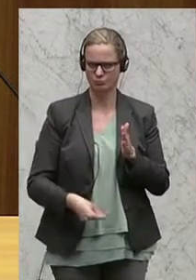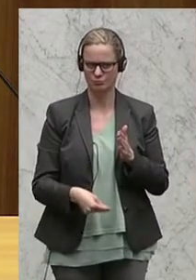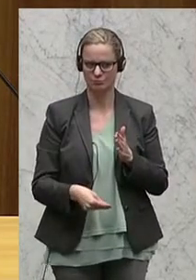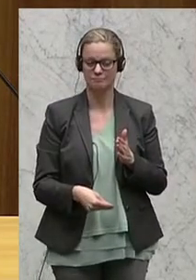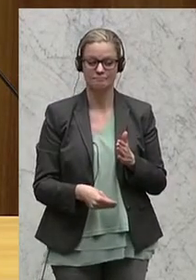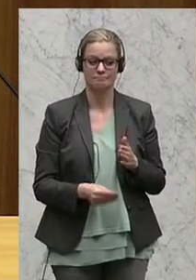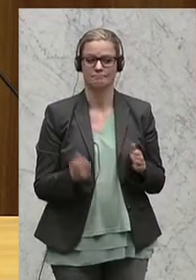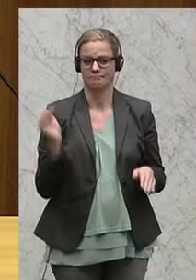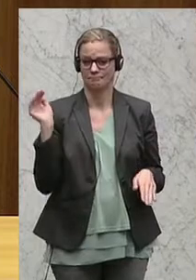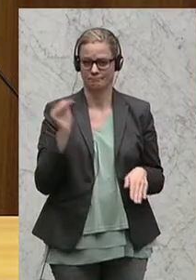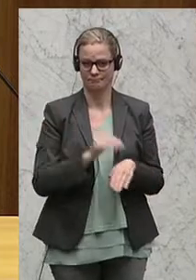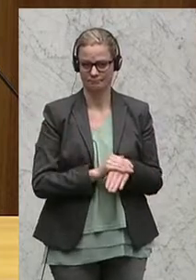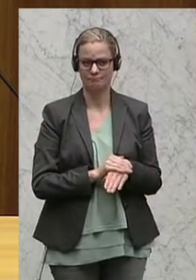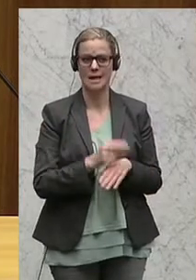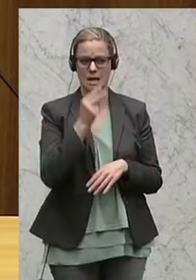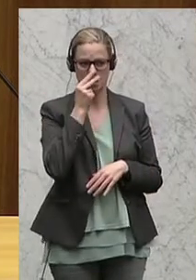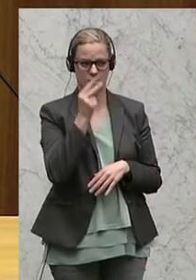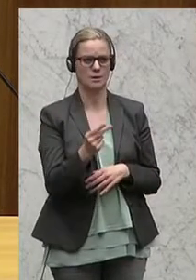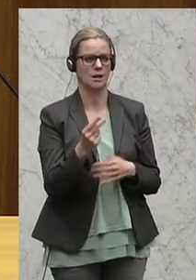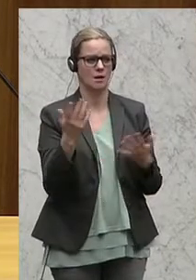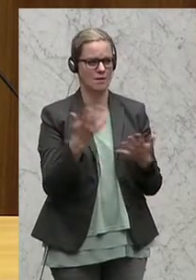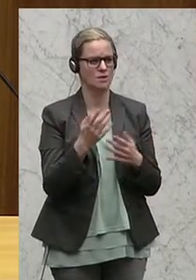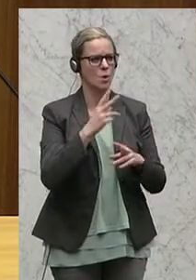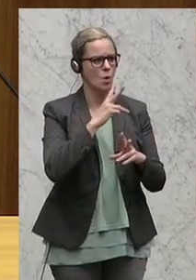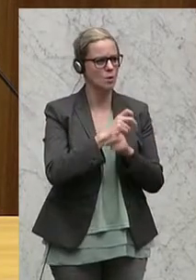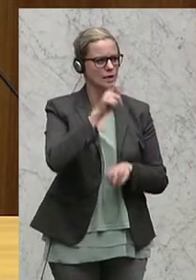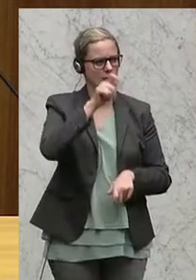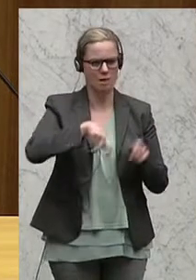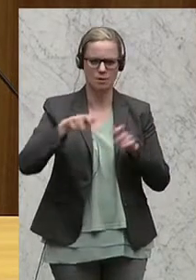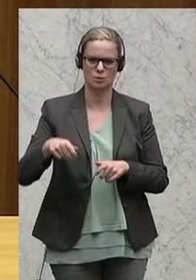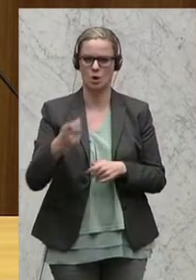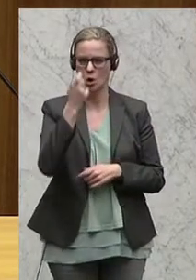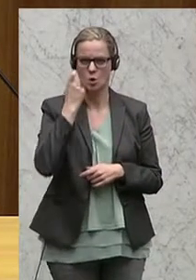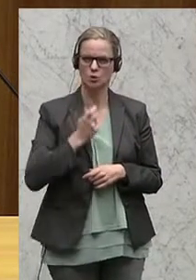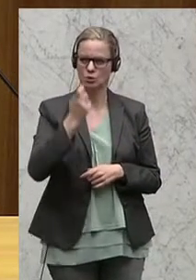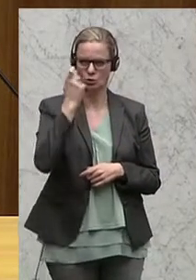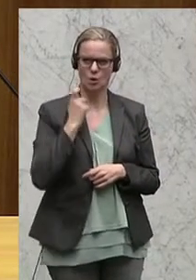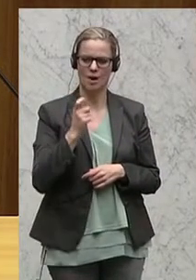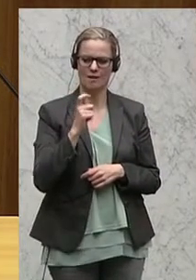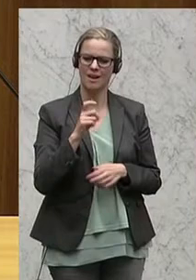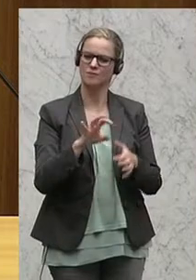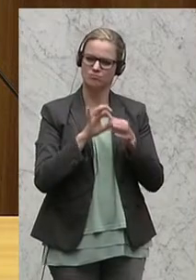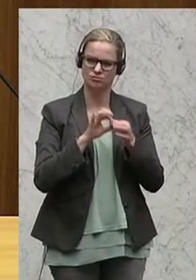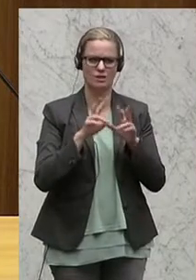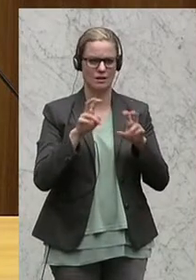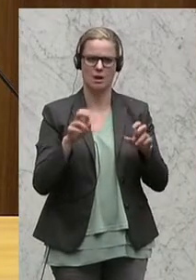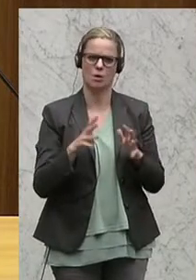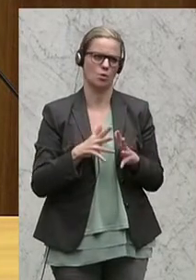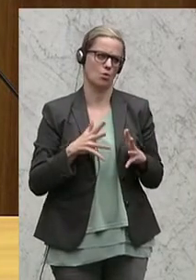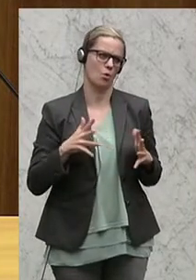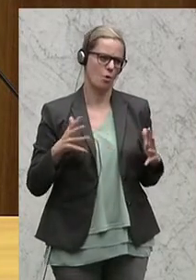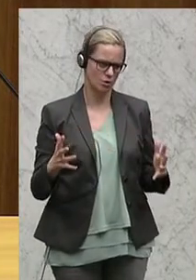wie groß die Sorge der Österreicherinnen und Österreicher dieses Thema betreffend ist, wie groß auch der